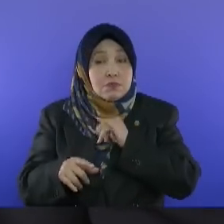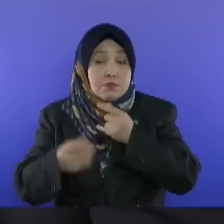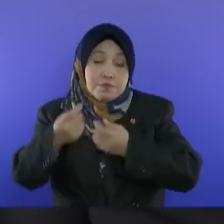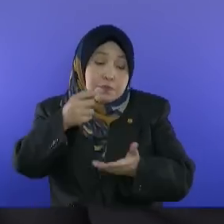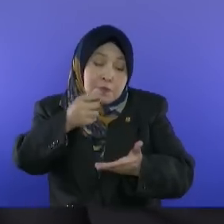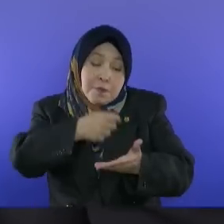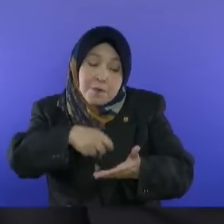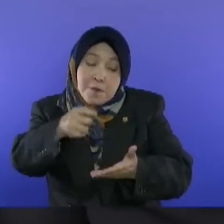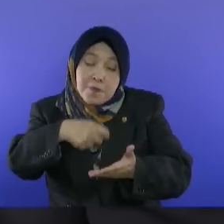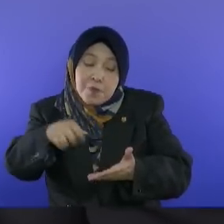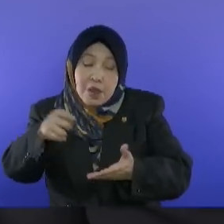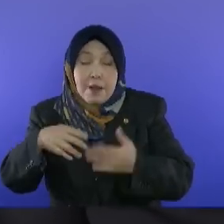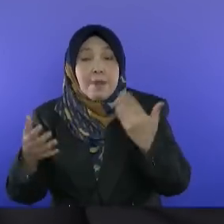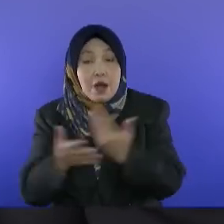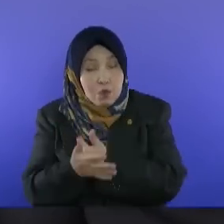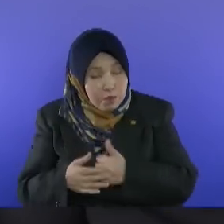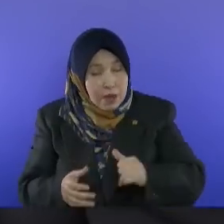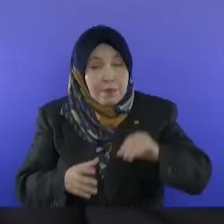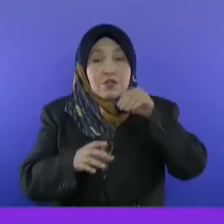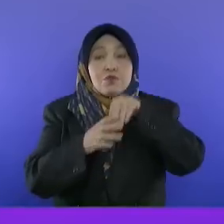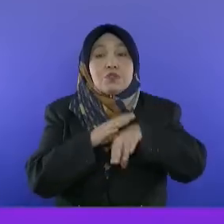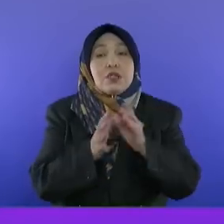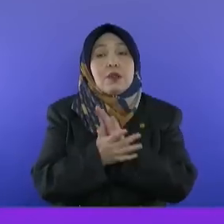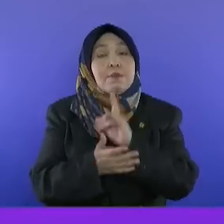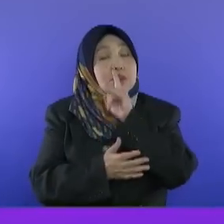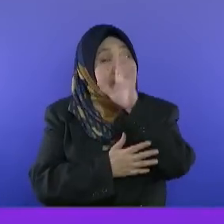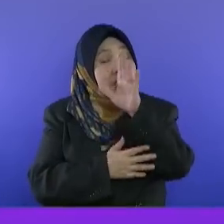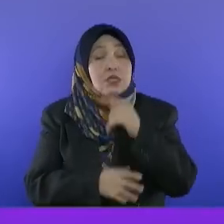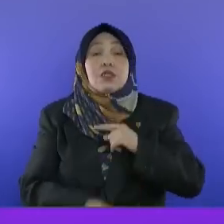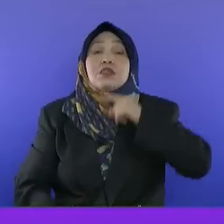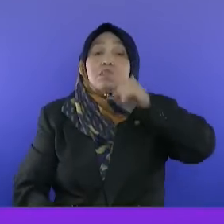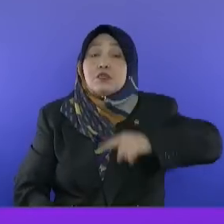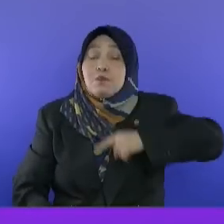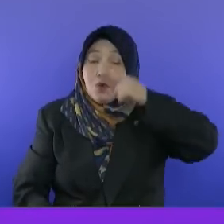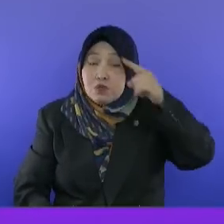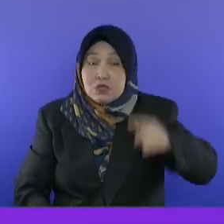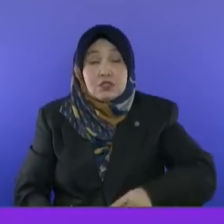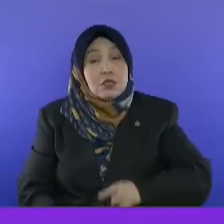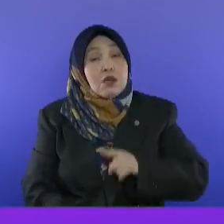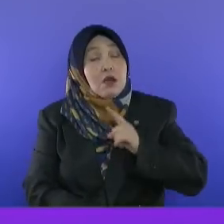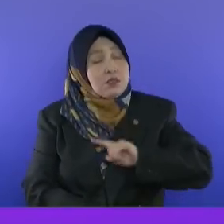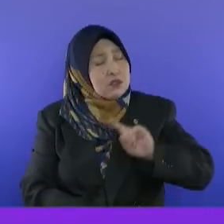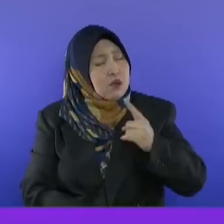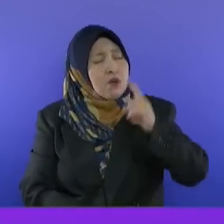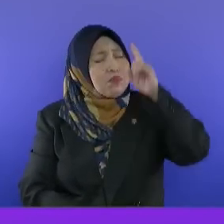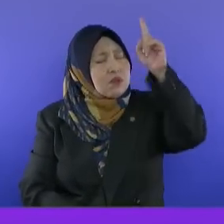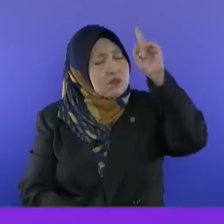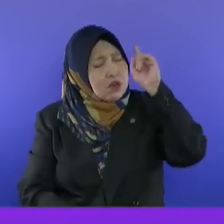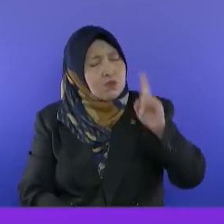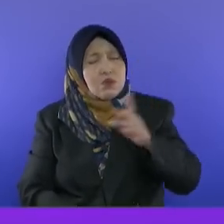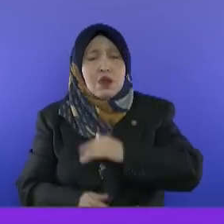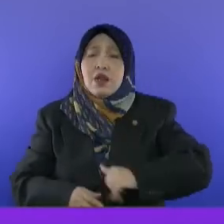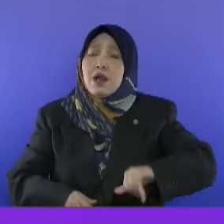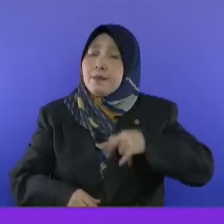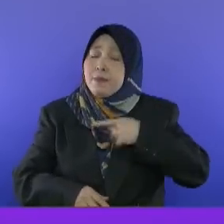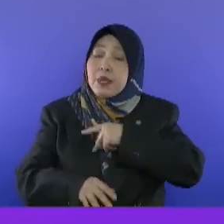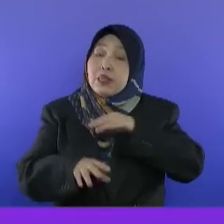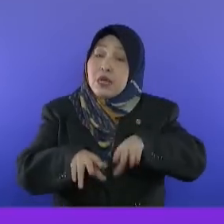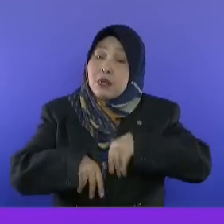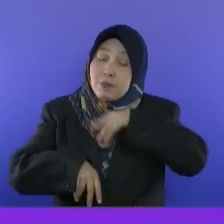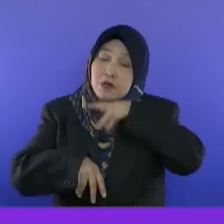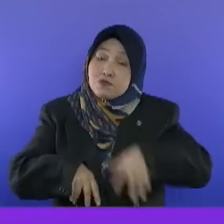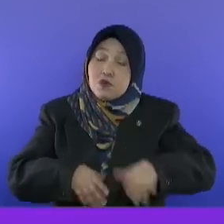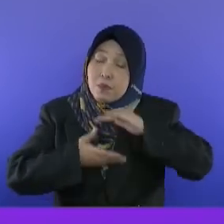tangan barulah itu dinamakan perjanjian Bukan bila kita cakap saja Ashadualla ilaha illallah wa Asyhadu anna muhammadar rasulullah itu sudah automatic menjadi